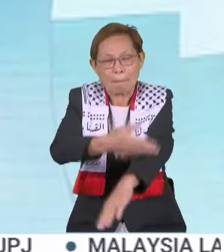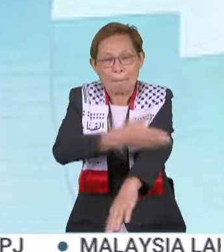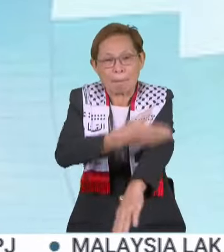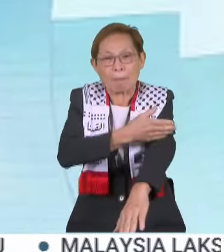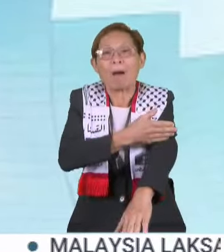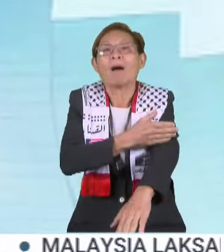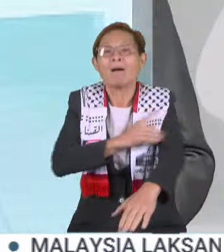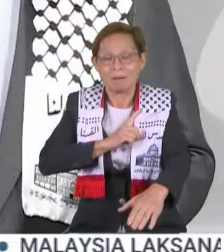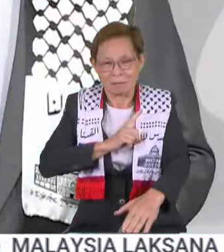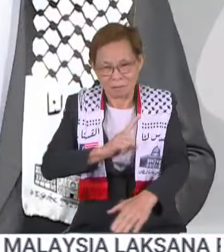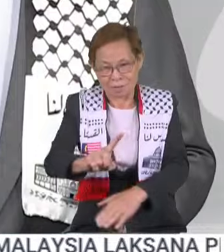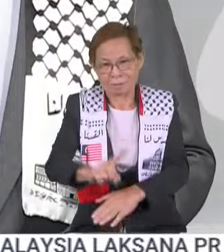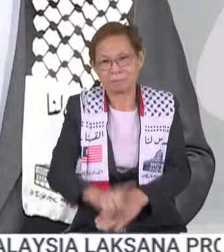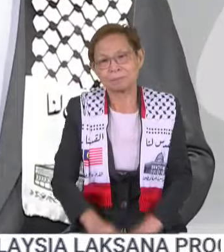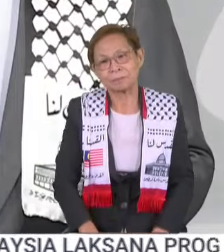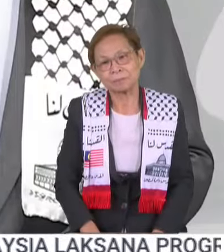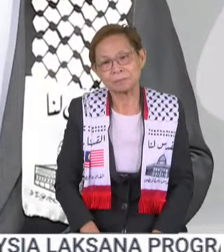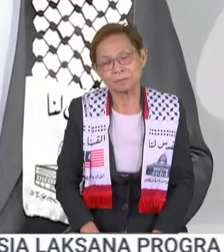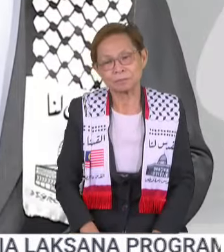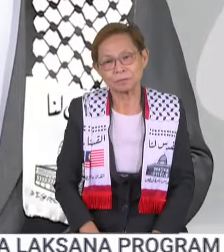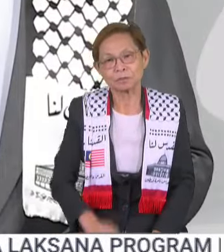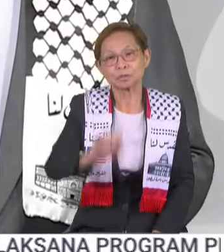bersama Suaran Shah. Silakan.